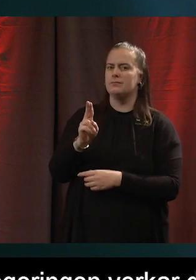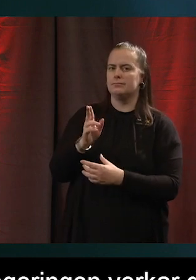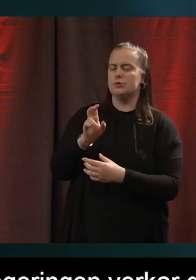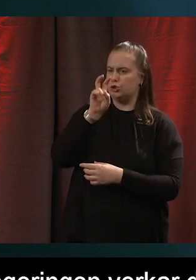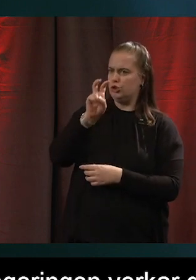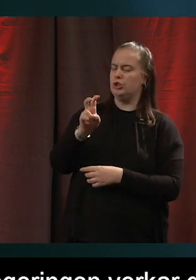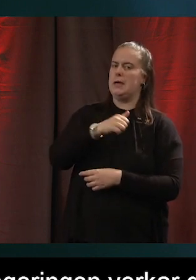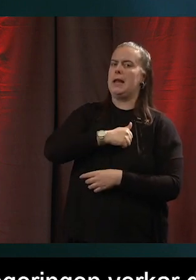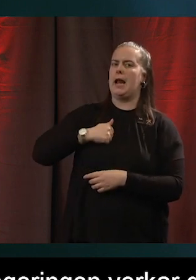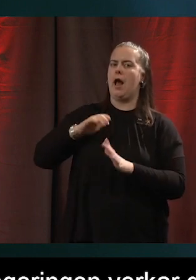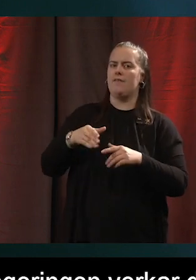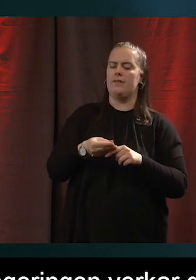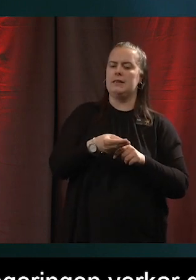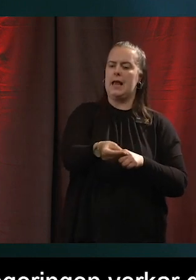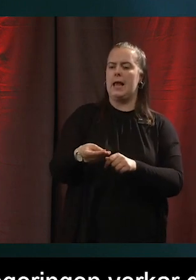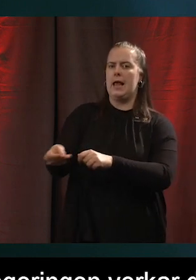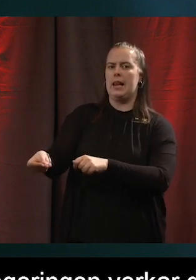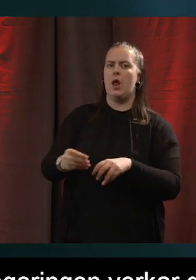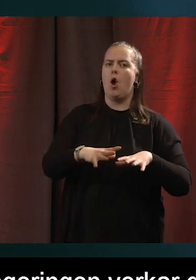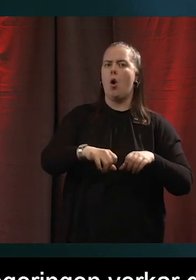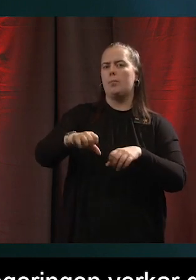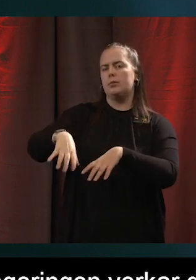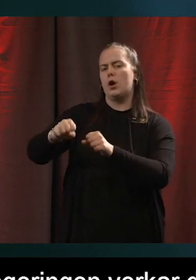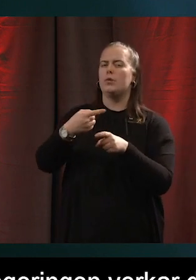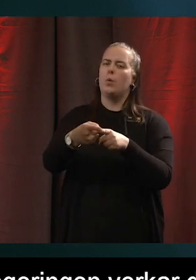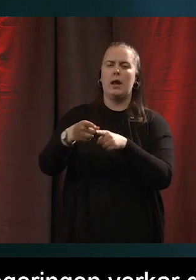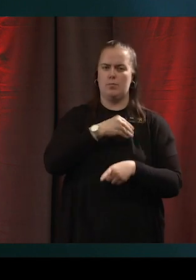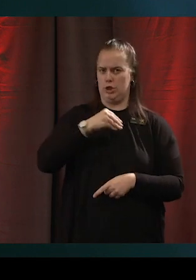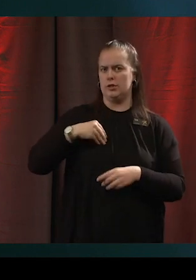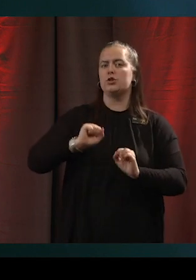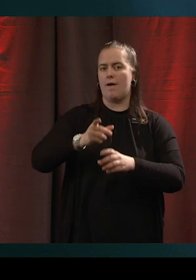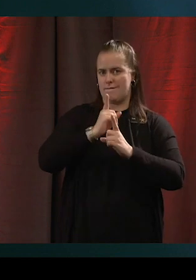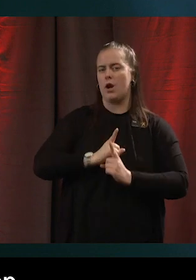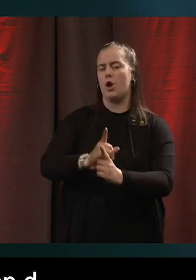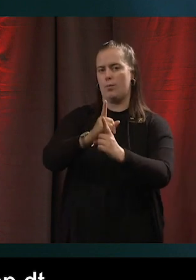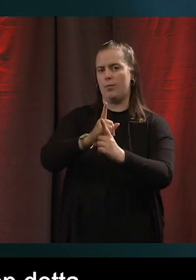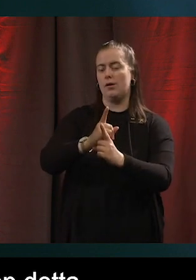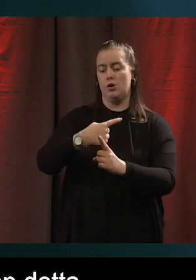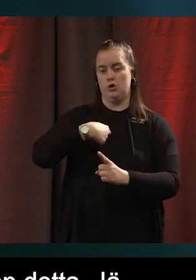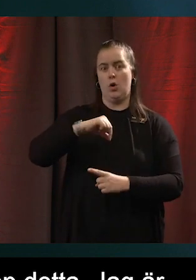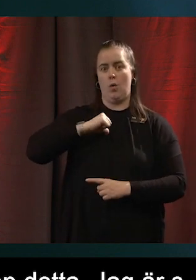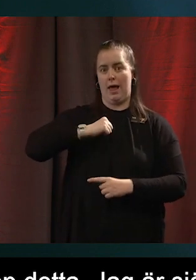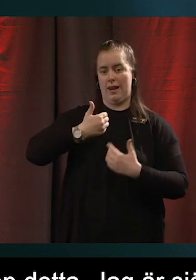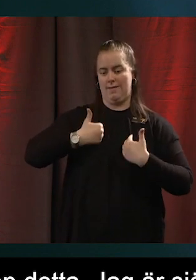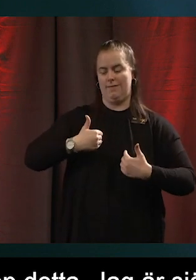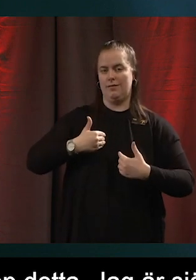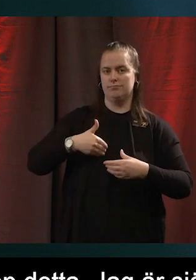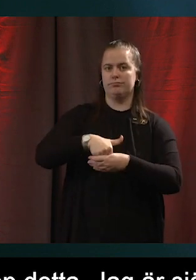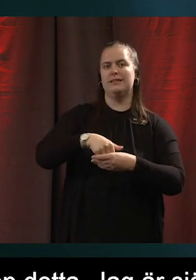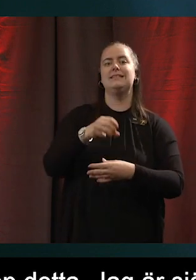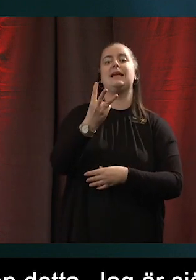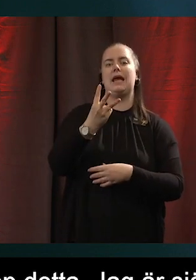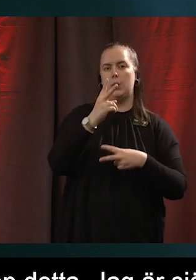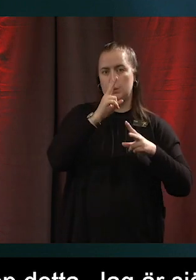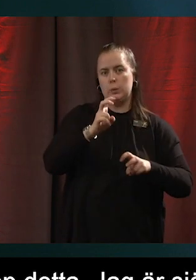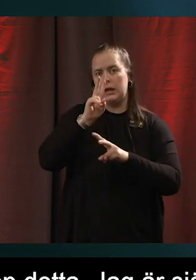till olika ansvariga myndigheter att följa upp detta. Jag är själv inblandad i tre sådana utredningar just